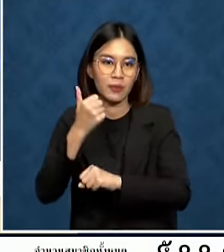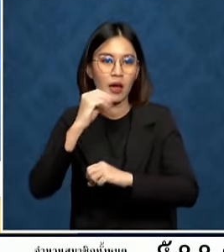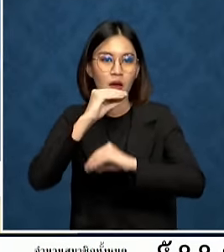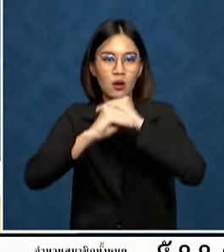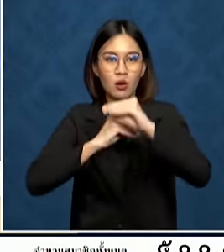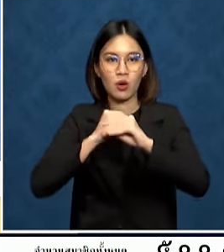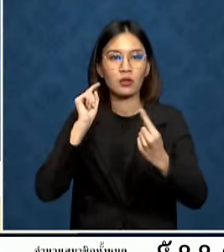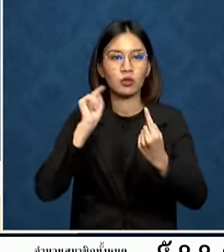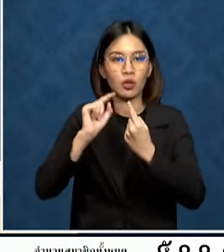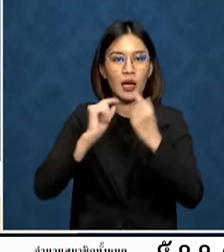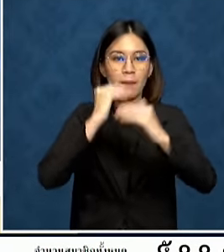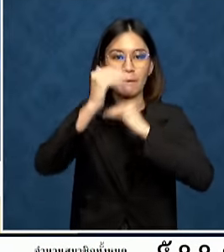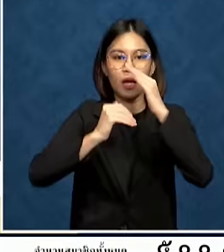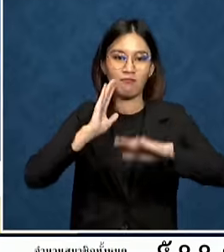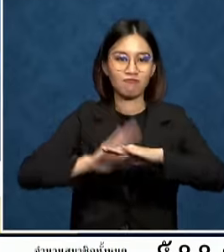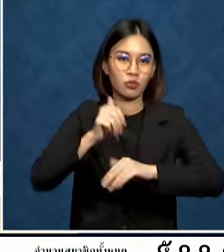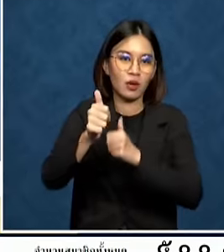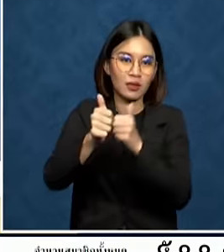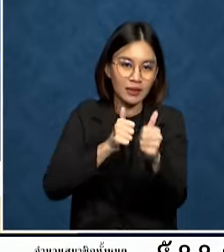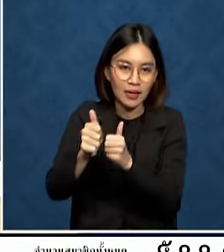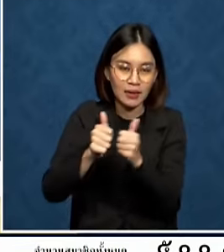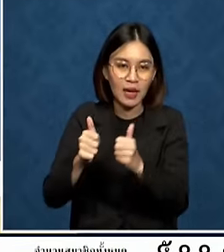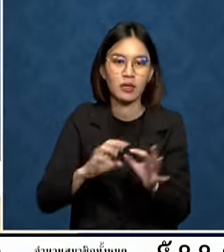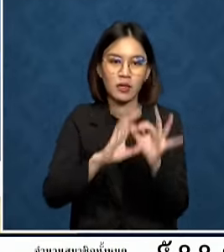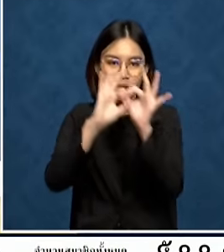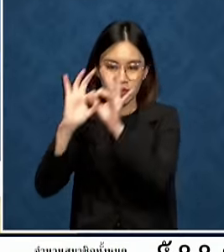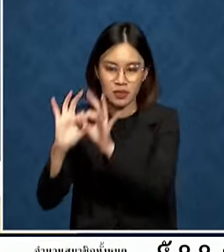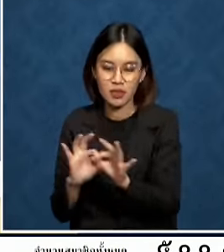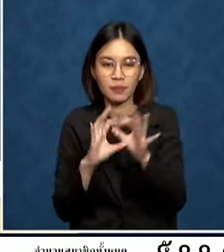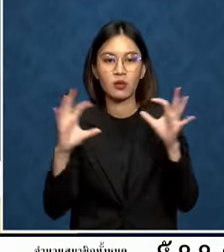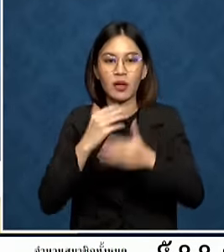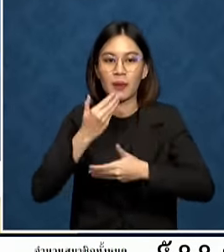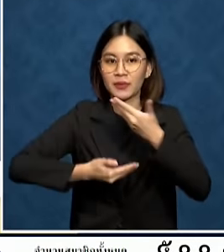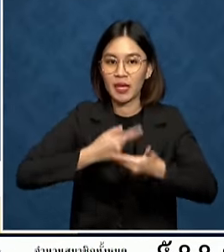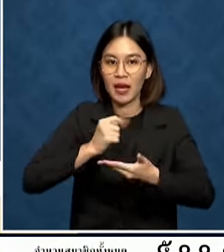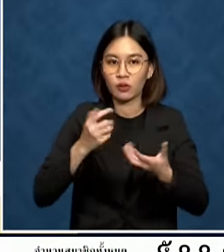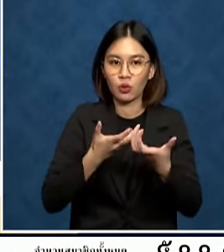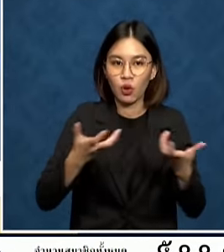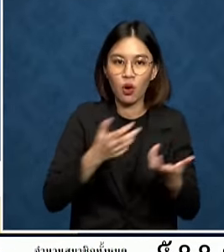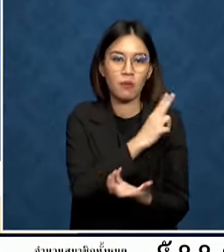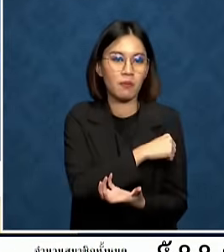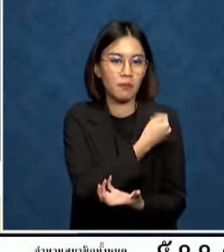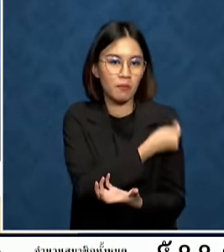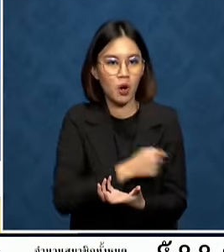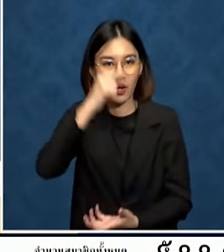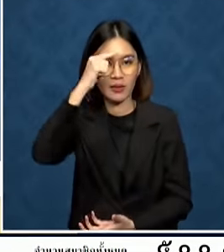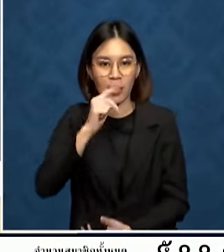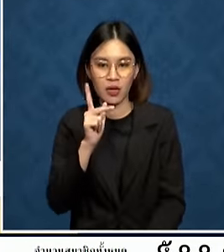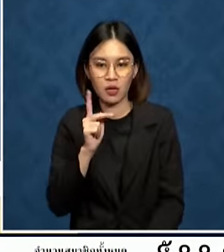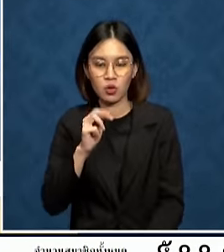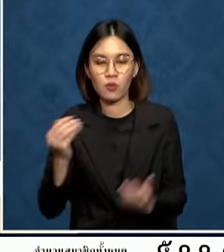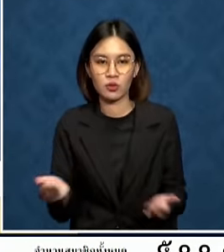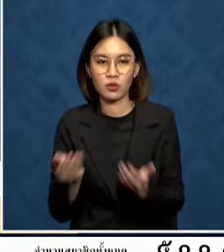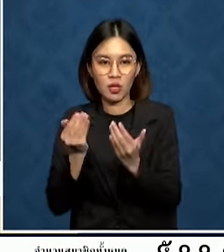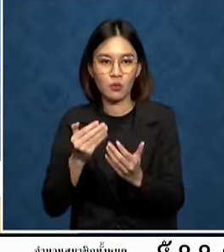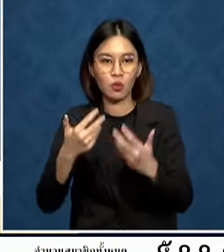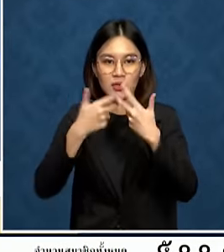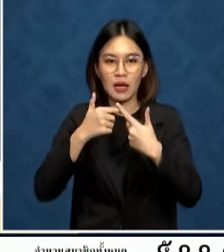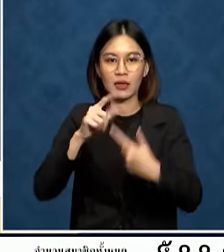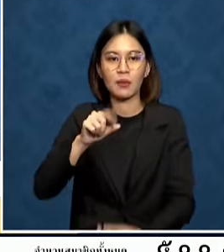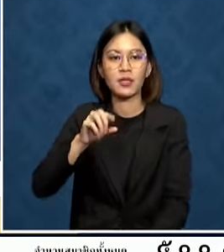เพิ่มขีดความสามารถในการแข่งขันและสร้างความเชื่อมโยงด้านการตลาดให้ผลิตภัณฑ์และเครื่องมือแพทย์ของไทยของกรมส่งเสริมอุตสาหกรรมที่ได้